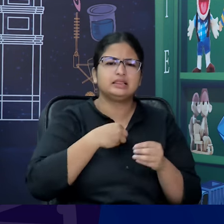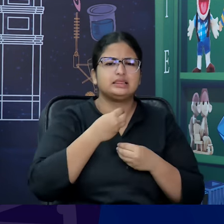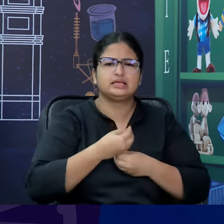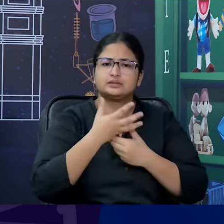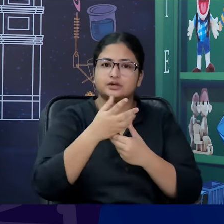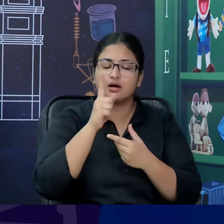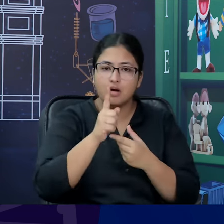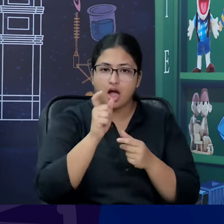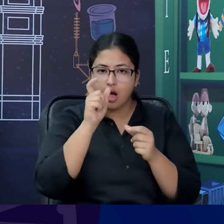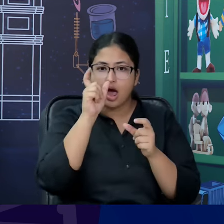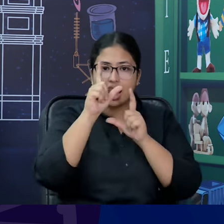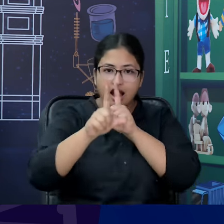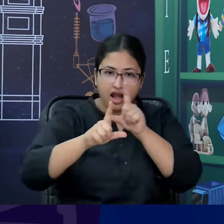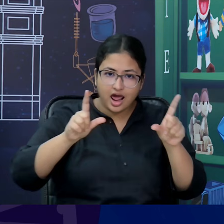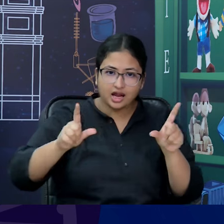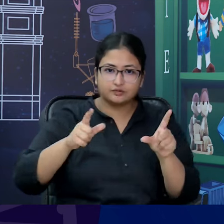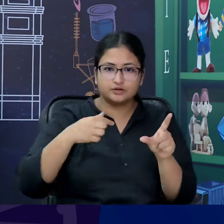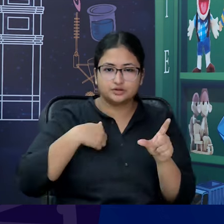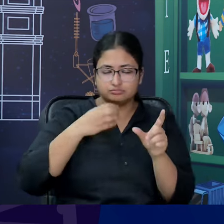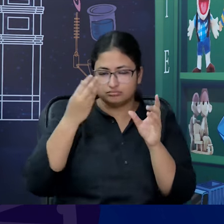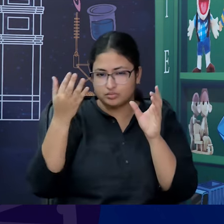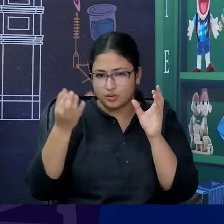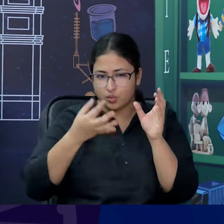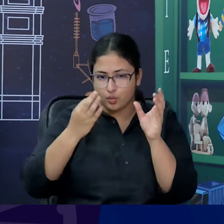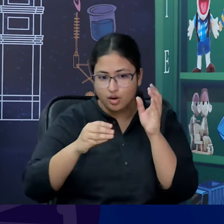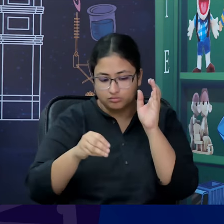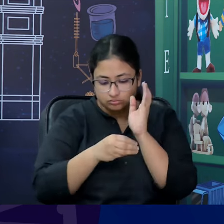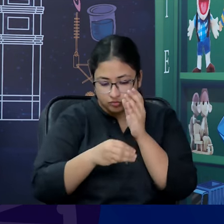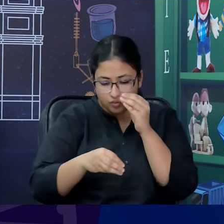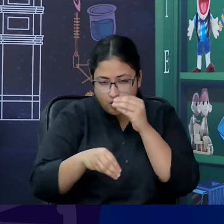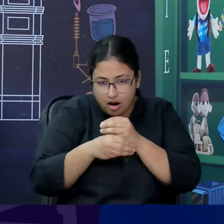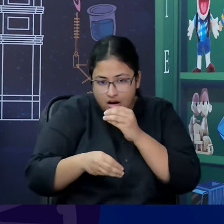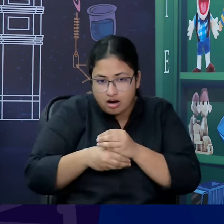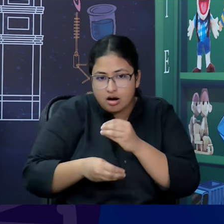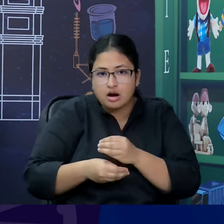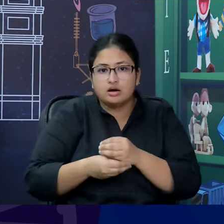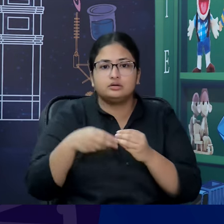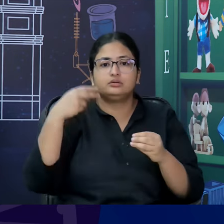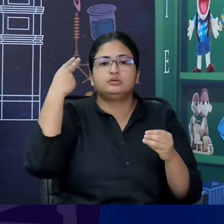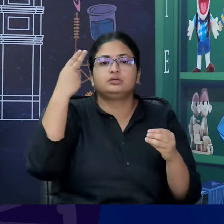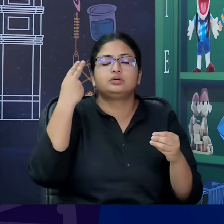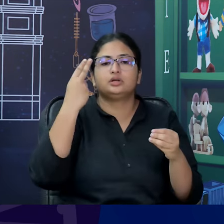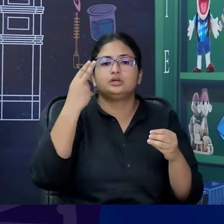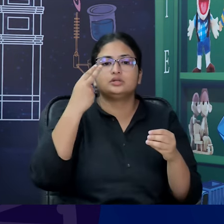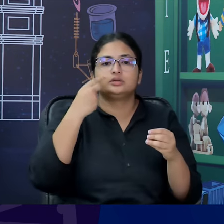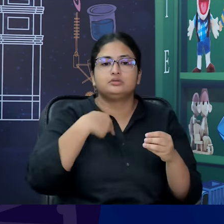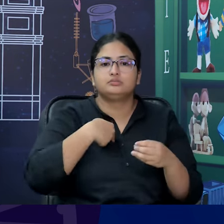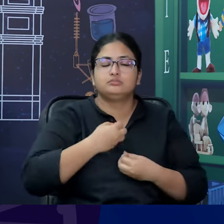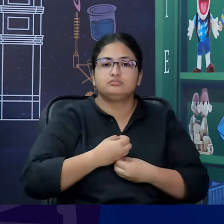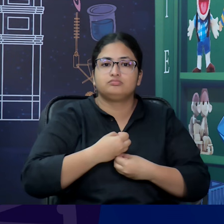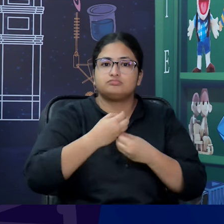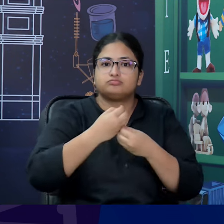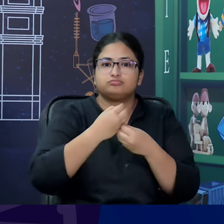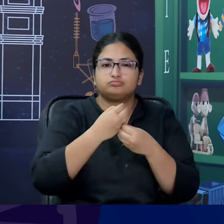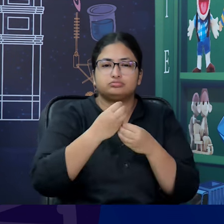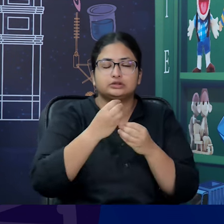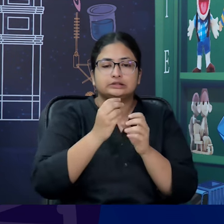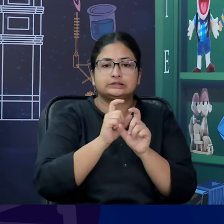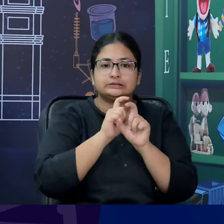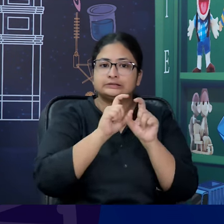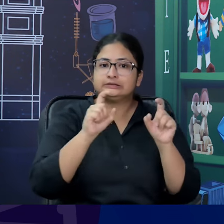देखिए भाषा की वजह से सारी मुश्किलों को धैर्य से सुने बिना सारी मुश्किलों